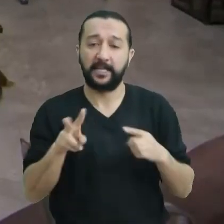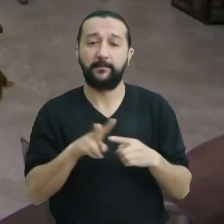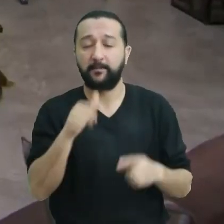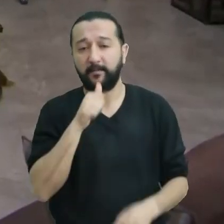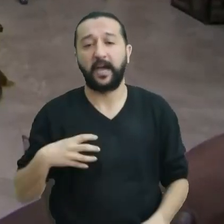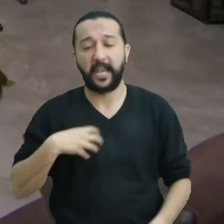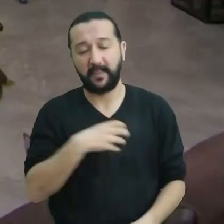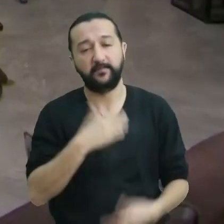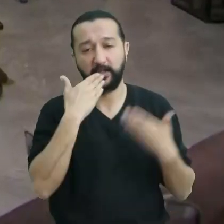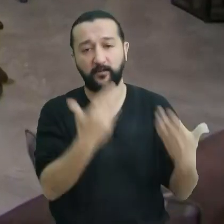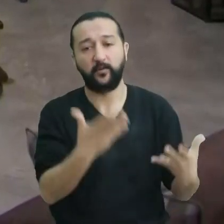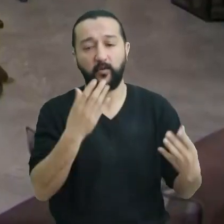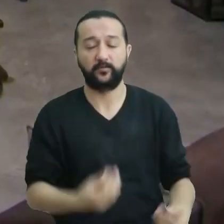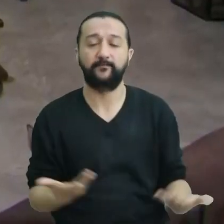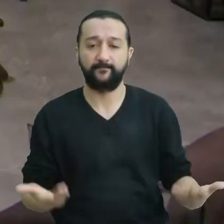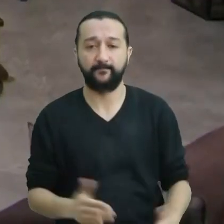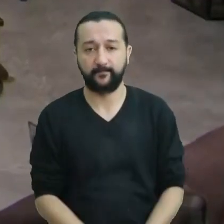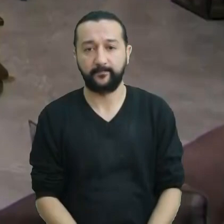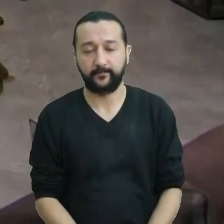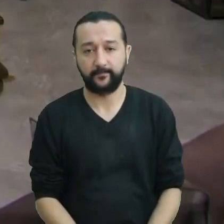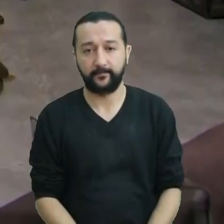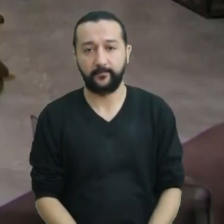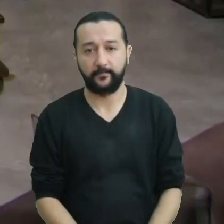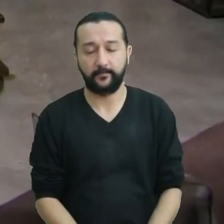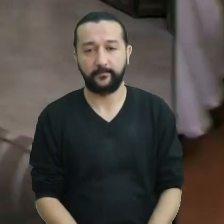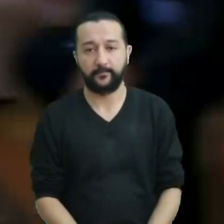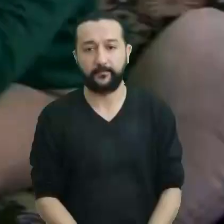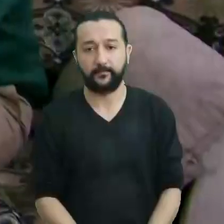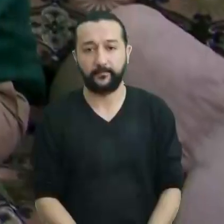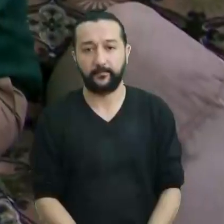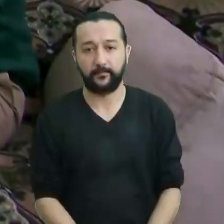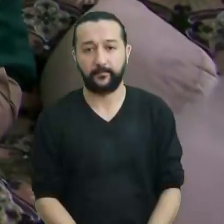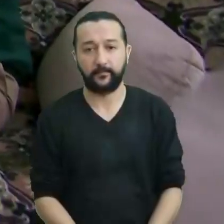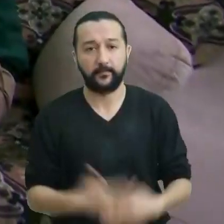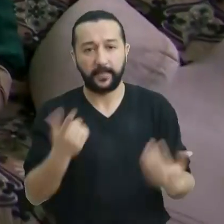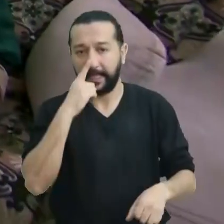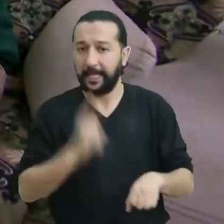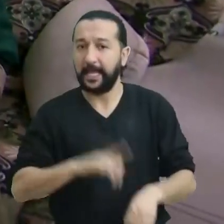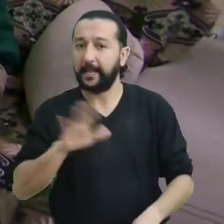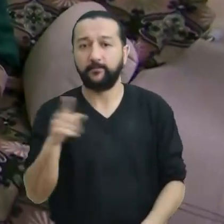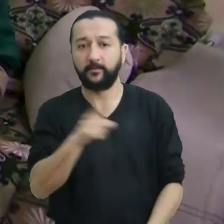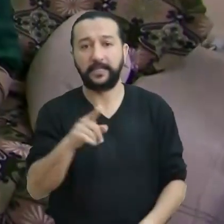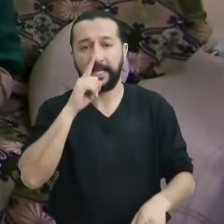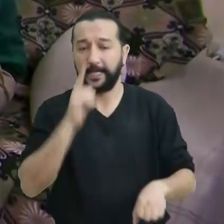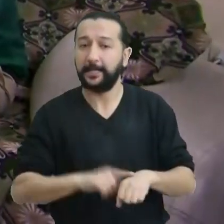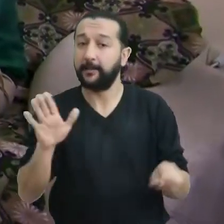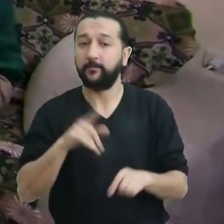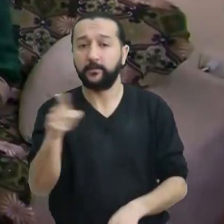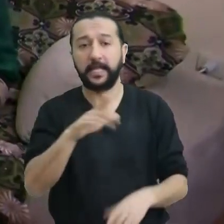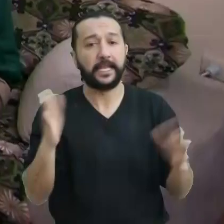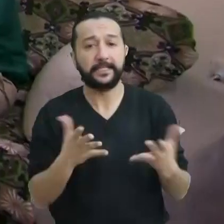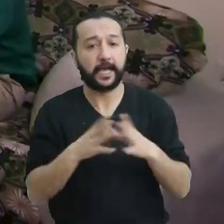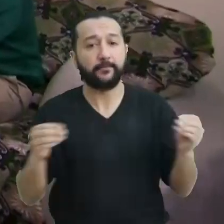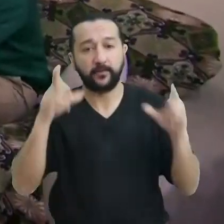babamla Serpil anneme gerçeği söyleyeceğiz ne yapacağız? Ya inan İnanmıyorum size ya. Ya inanmıyorum.